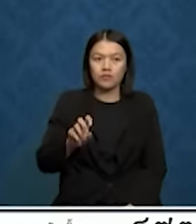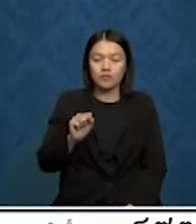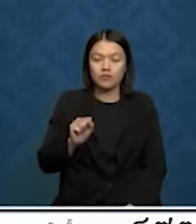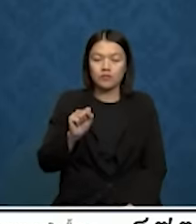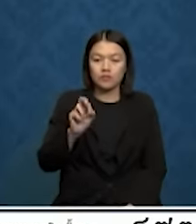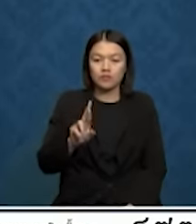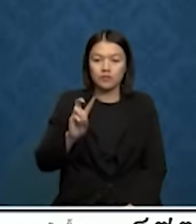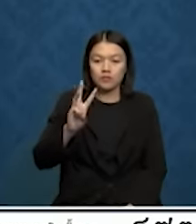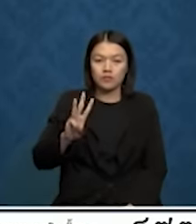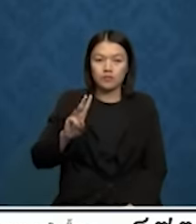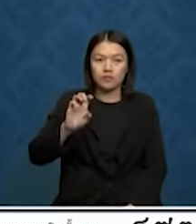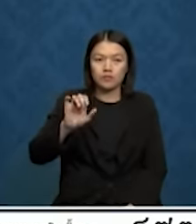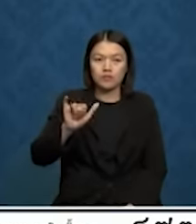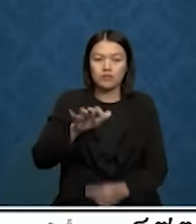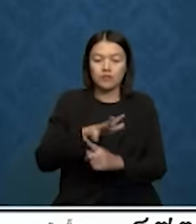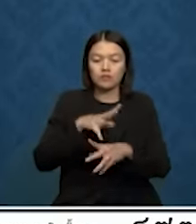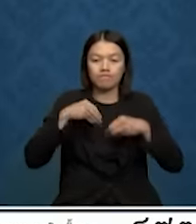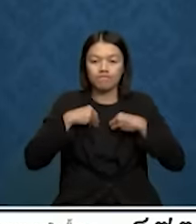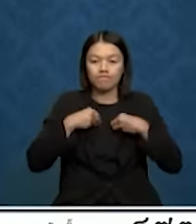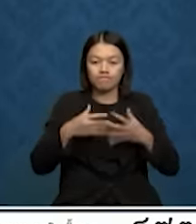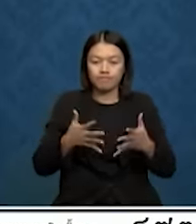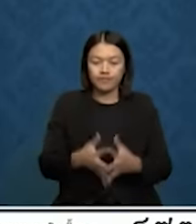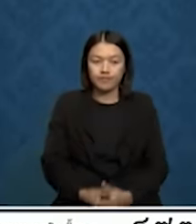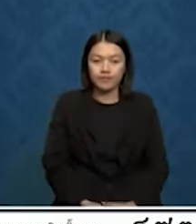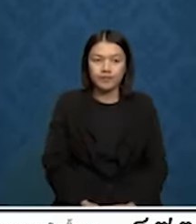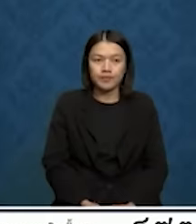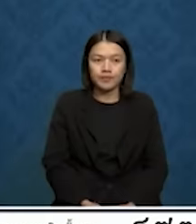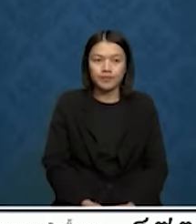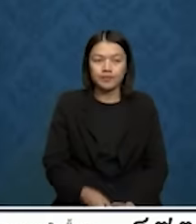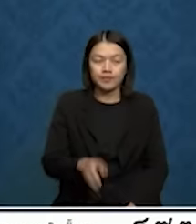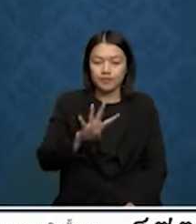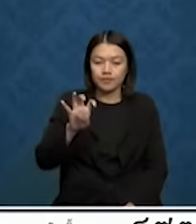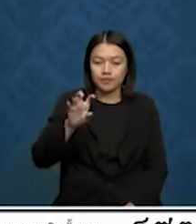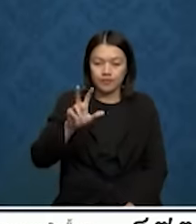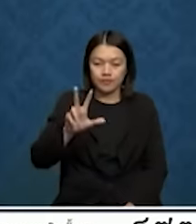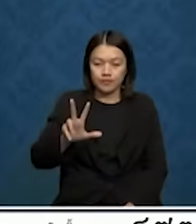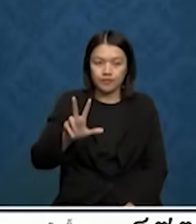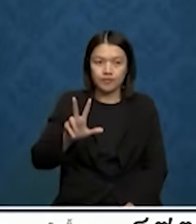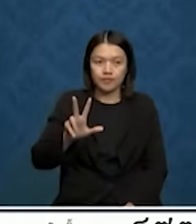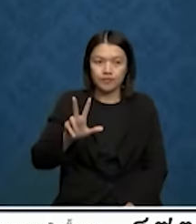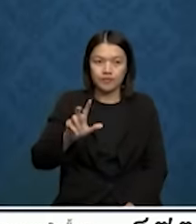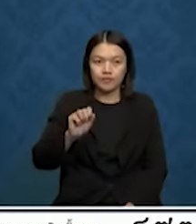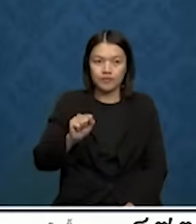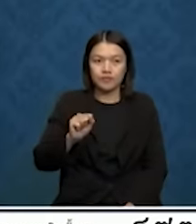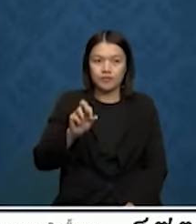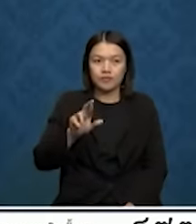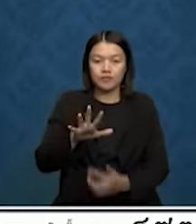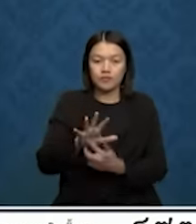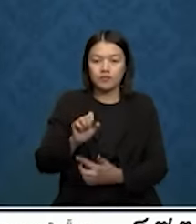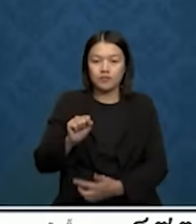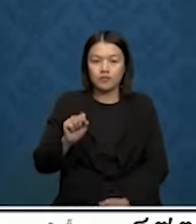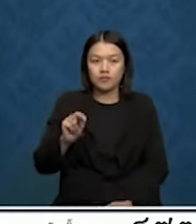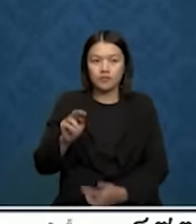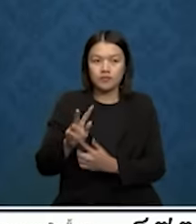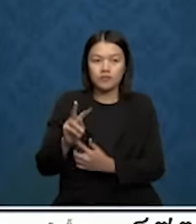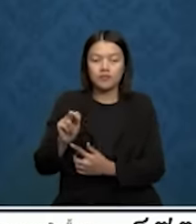สุภะปณิตา ไม่เห็นชอบครับ 403นางสาวสรัชนันอันนพ